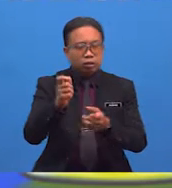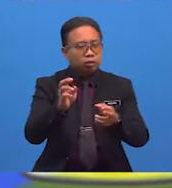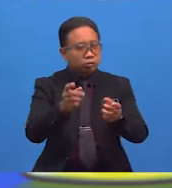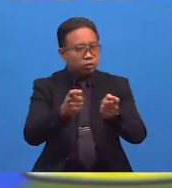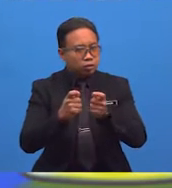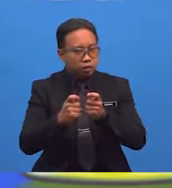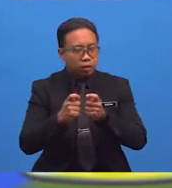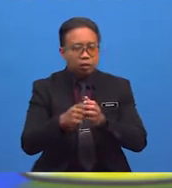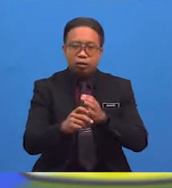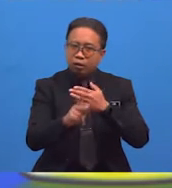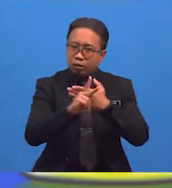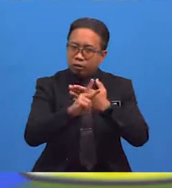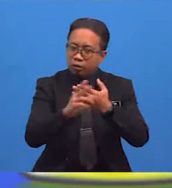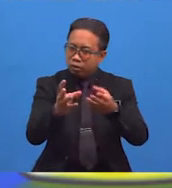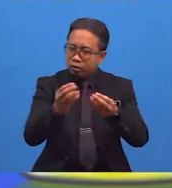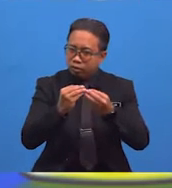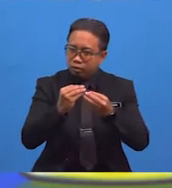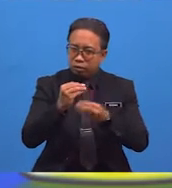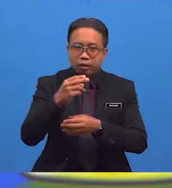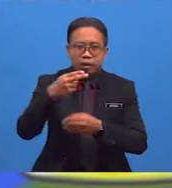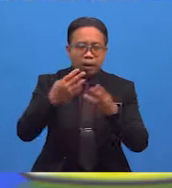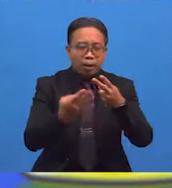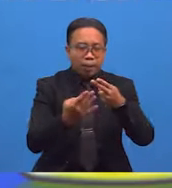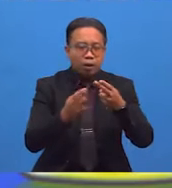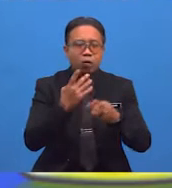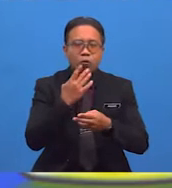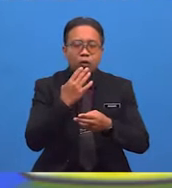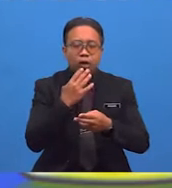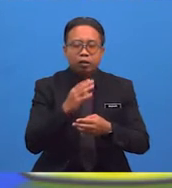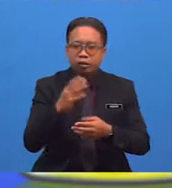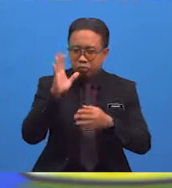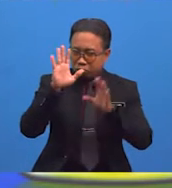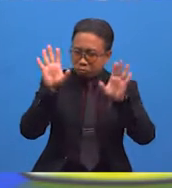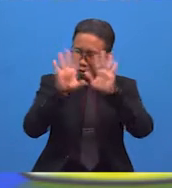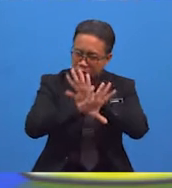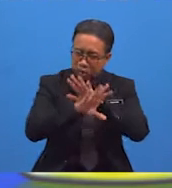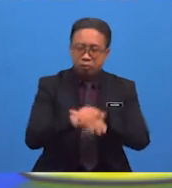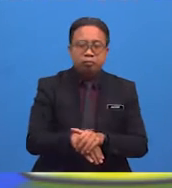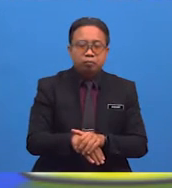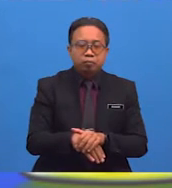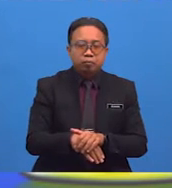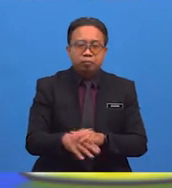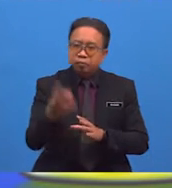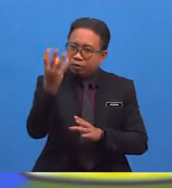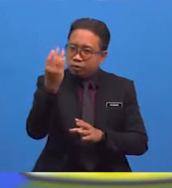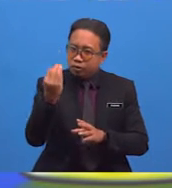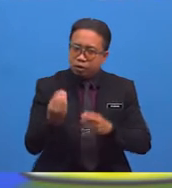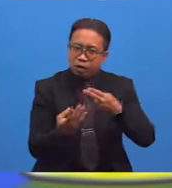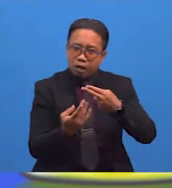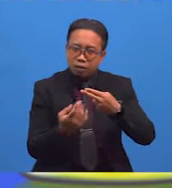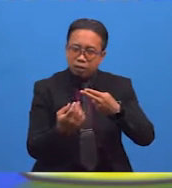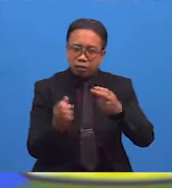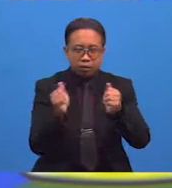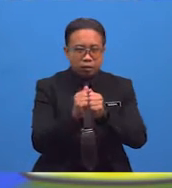dengan baik. Maka, konduktor yang berwarna gelap dan kusam akan menyerap haba